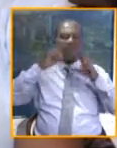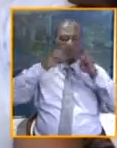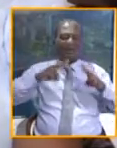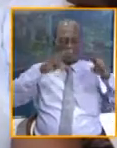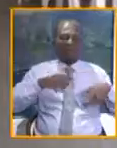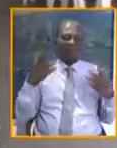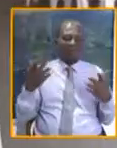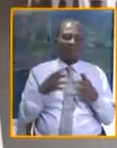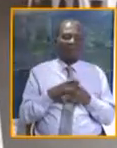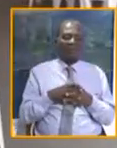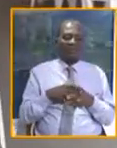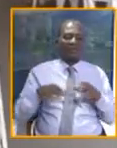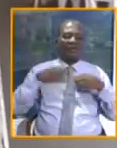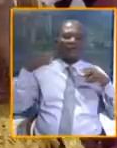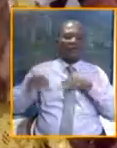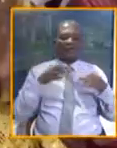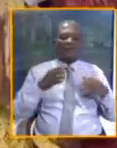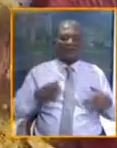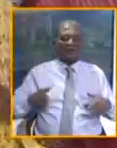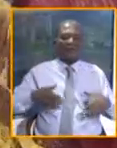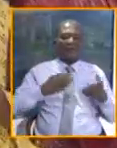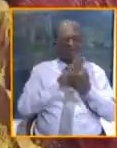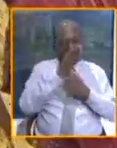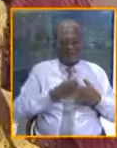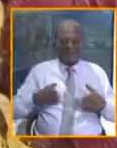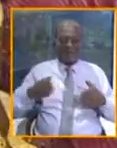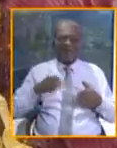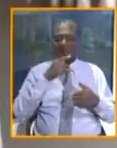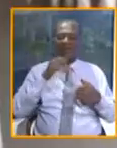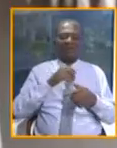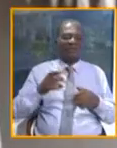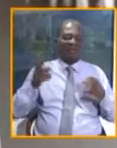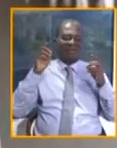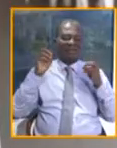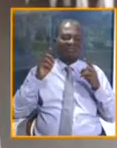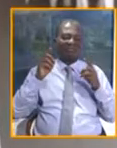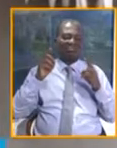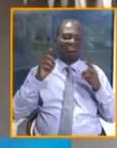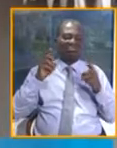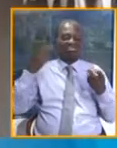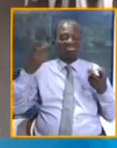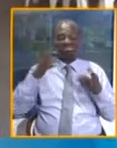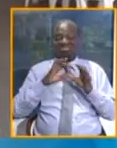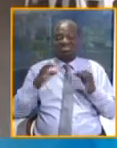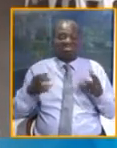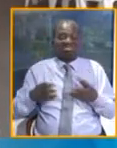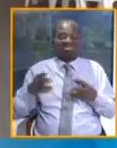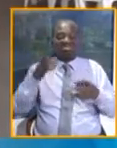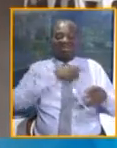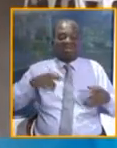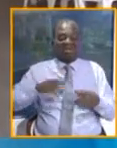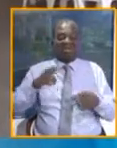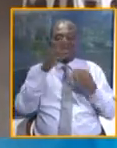pas être allé au village. Ça nous fait vraiment du bien, la convivialité. Ce n'est plus une histoire d'ethnie, ce n'est plus une histoire de religion, de